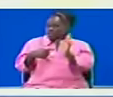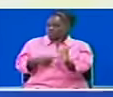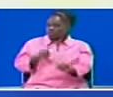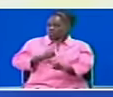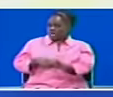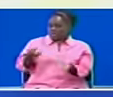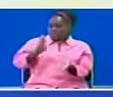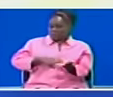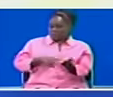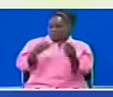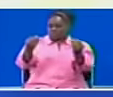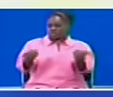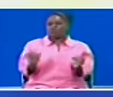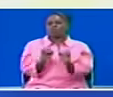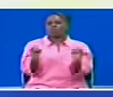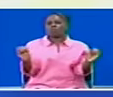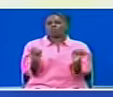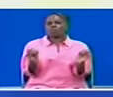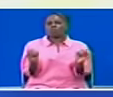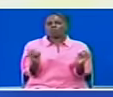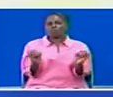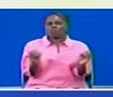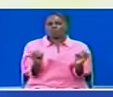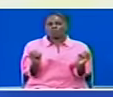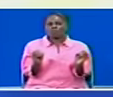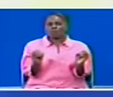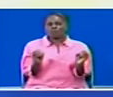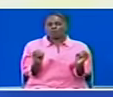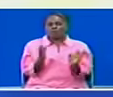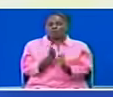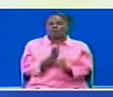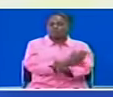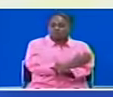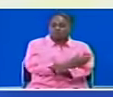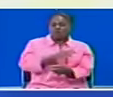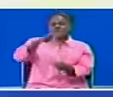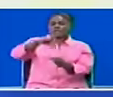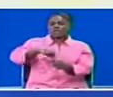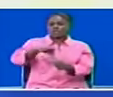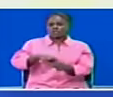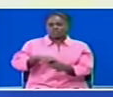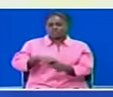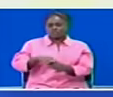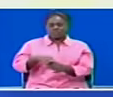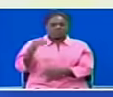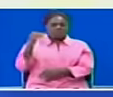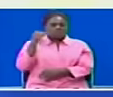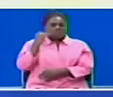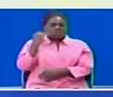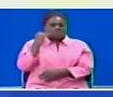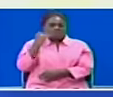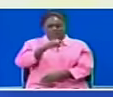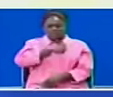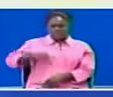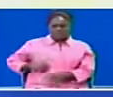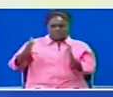wapiga kura hazitabadilishwa kwa uratibu wa sajili hiyo kabla ya uchaguzi mkuu. Wakiongozwa na seneta wa Siaya James